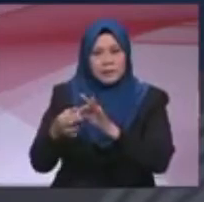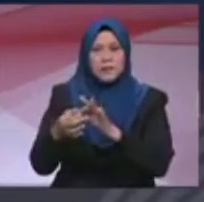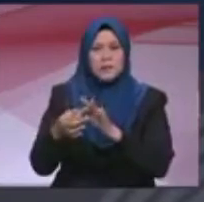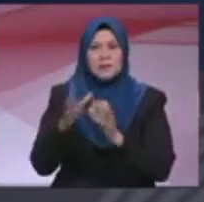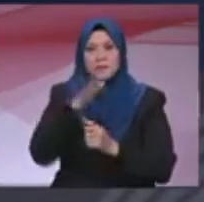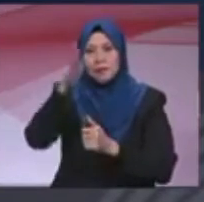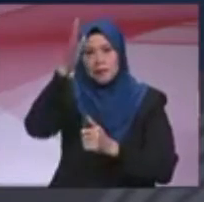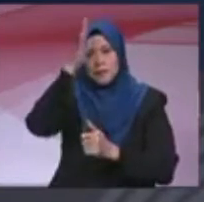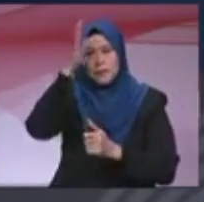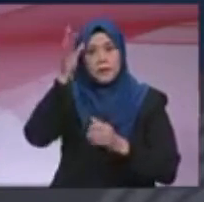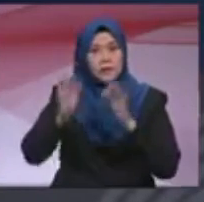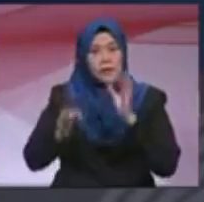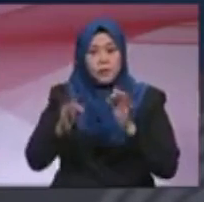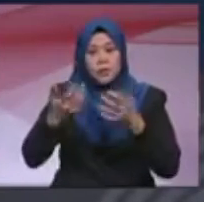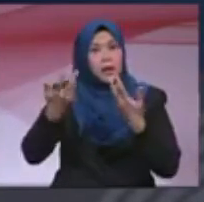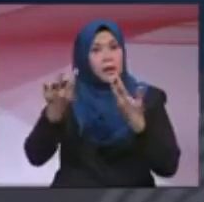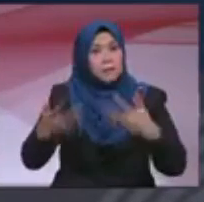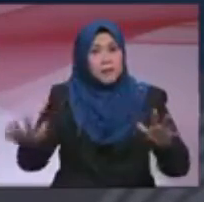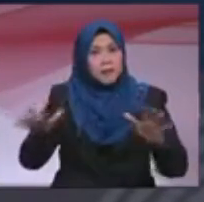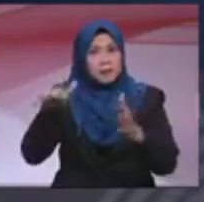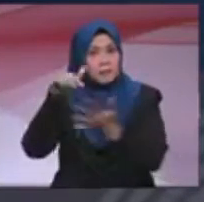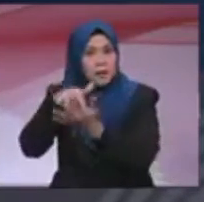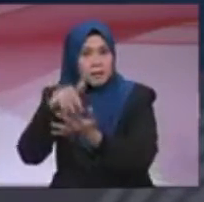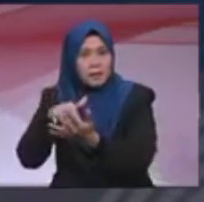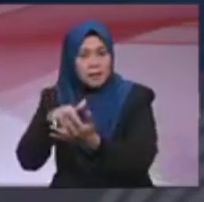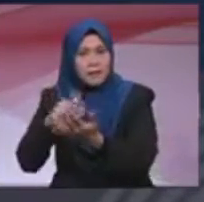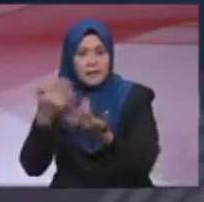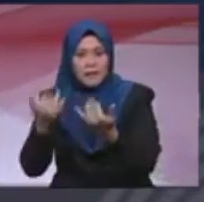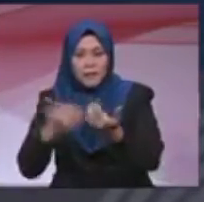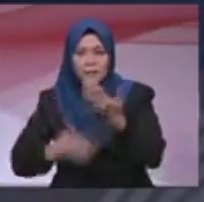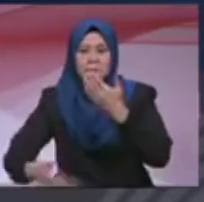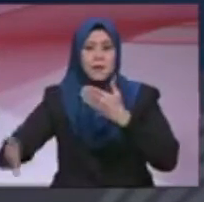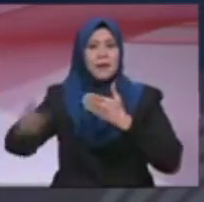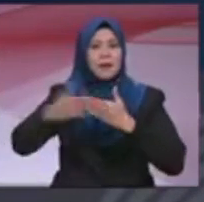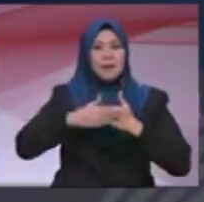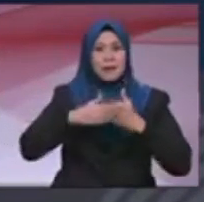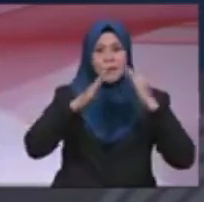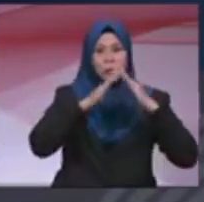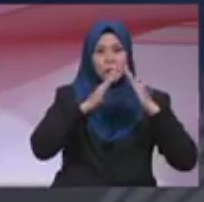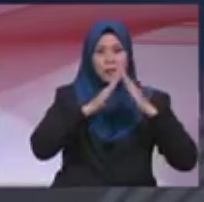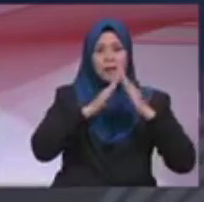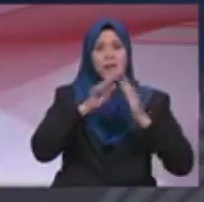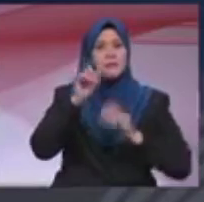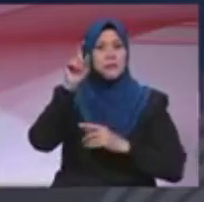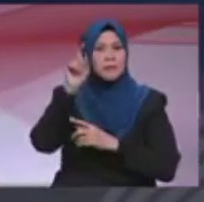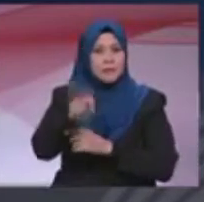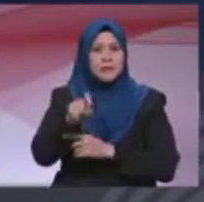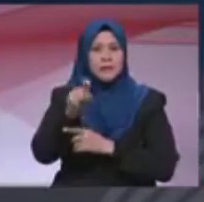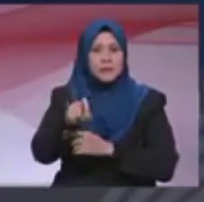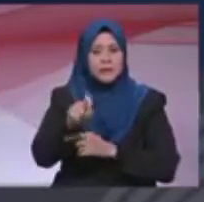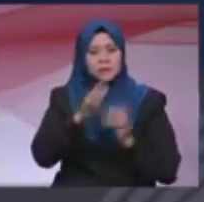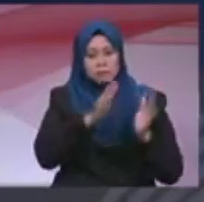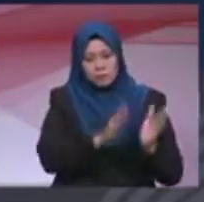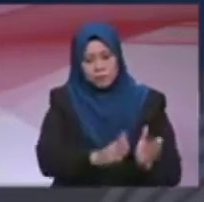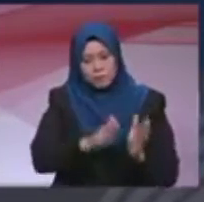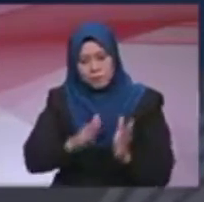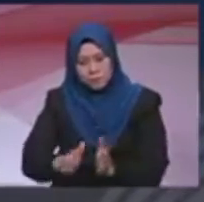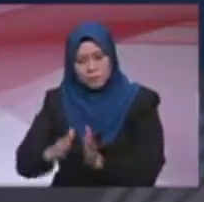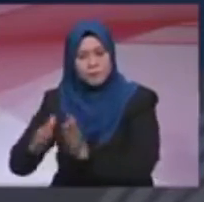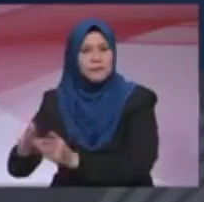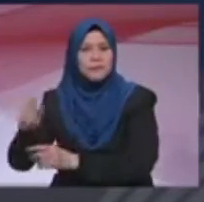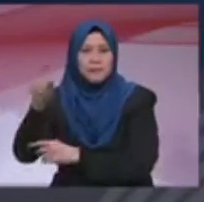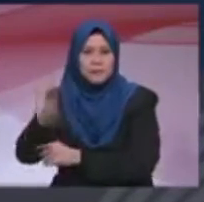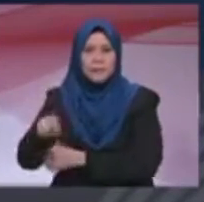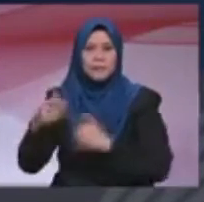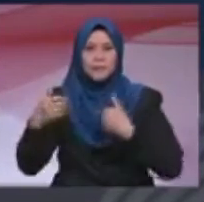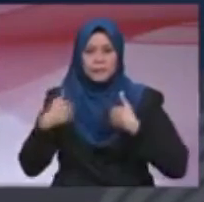apabila selesai tamatnya persekolahan, anak-anak kita ingin kembali, kita buat dengan dalam keadaan yang lebih teratur supaya